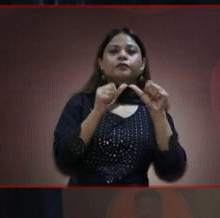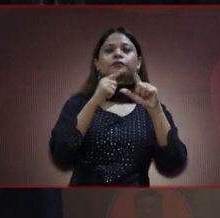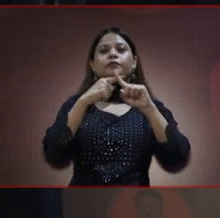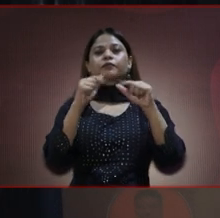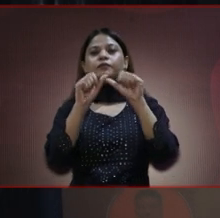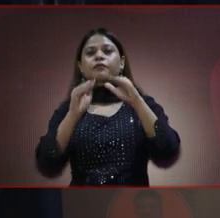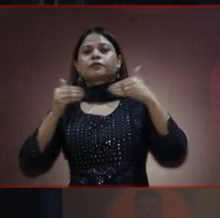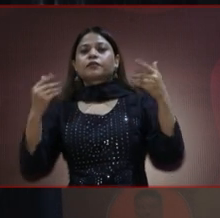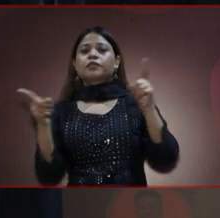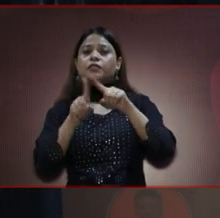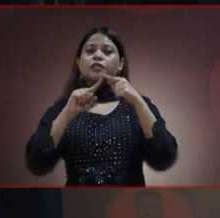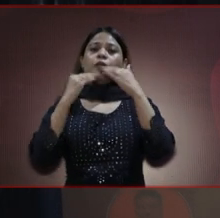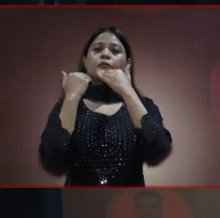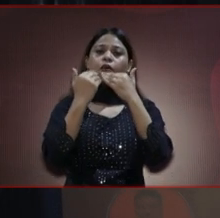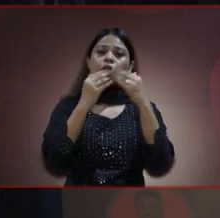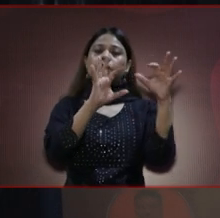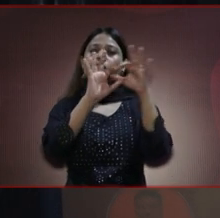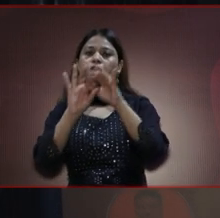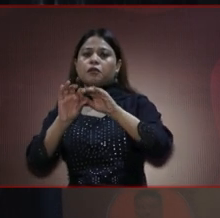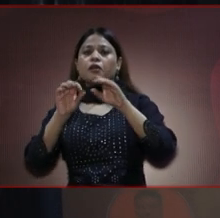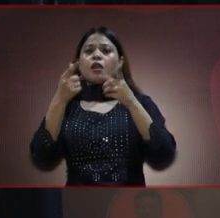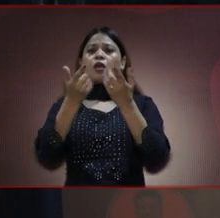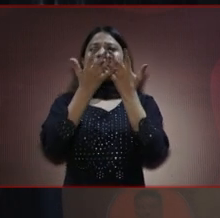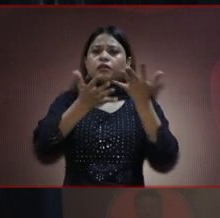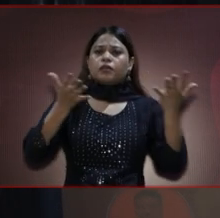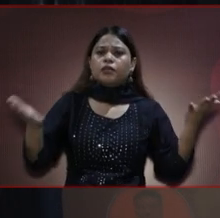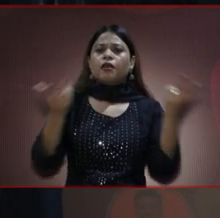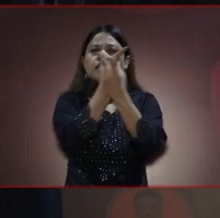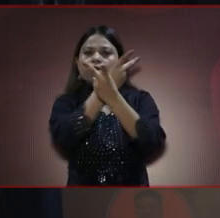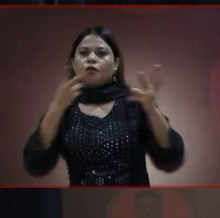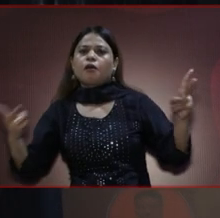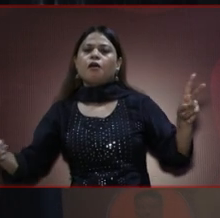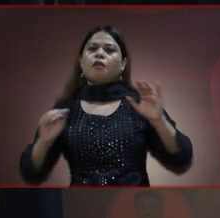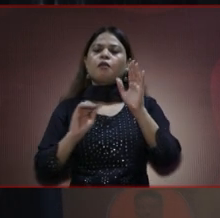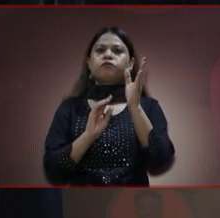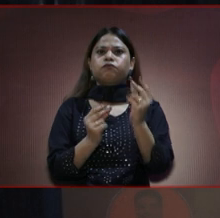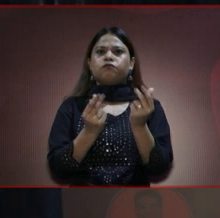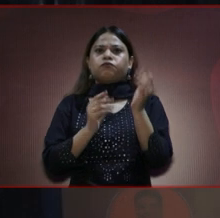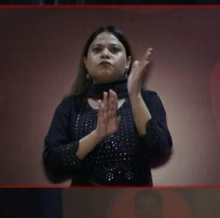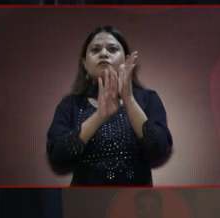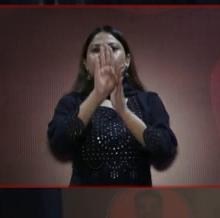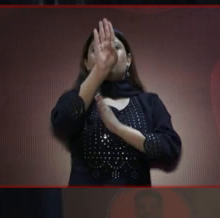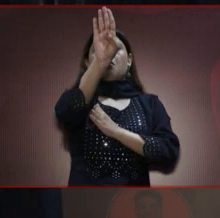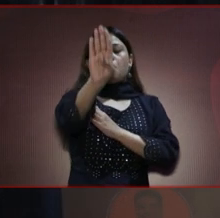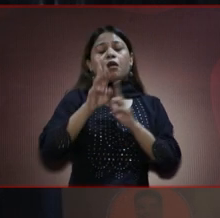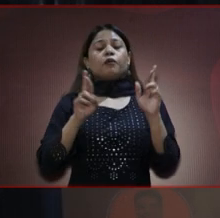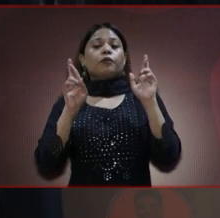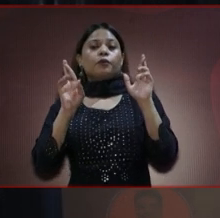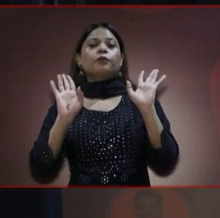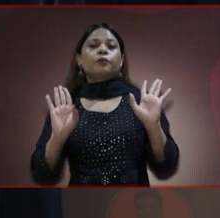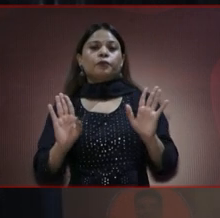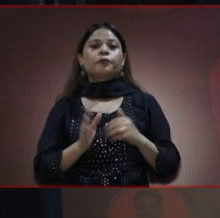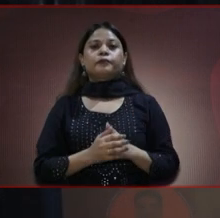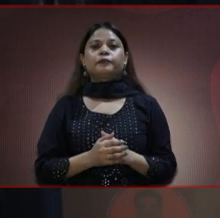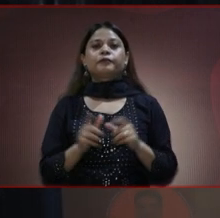सहयोग शिक्षा के क्षेत्र में शैक्षिक संसाधनों के प्रचार प्रसार के लिए एक महत्वपूर्ण कदम साबित होगा।